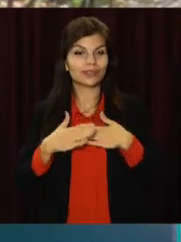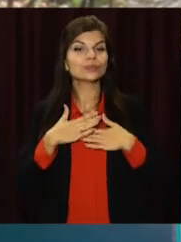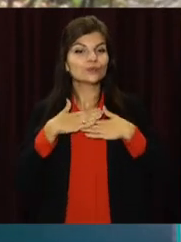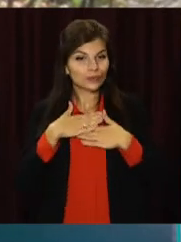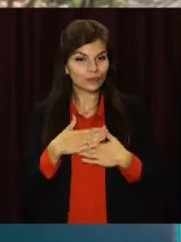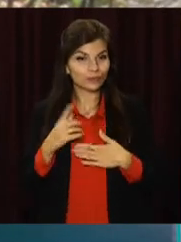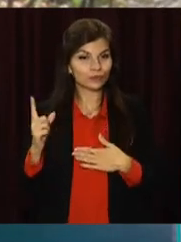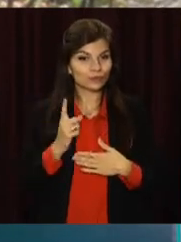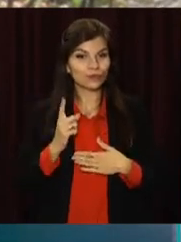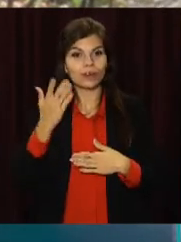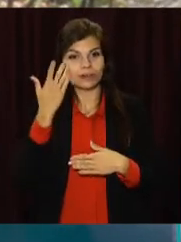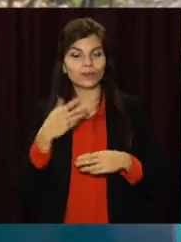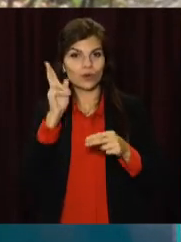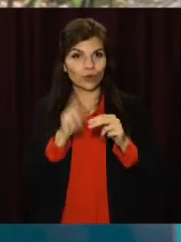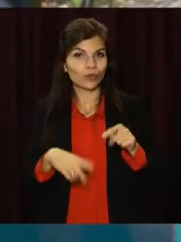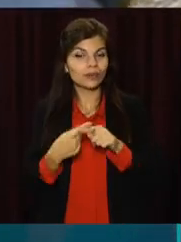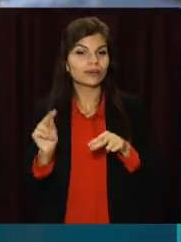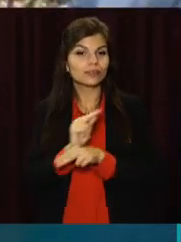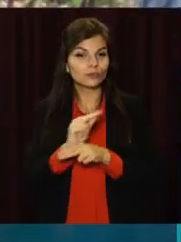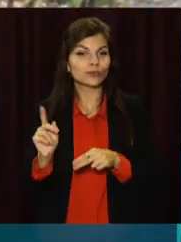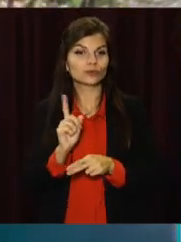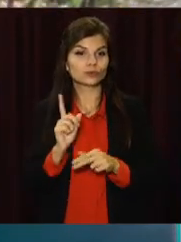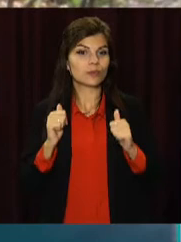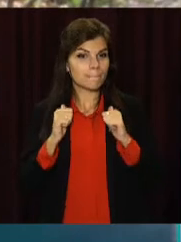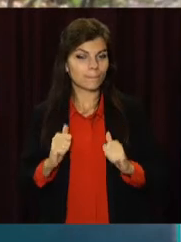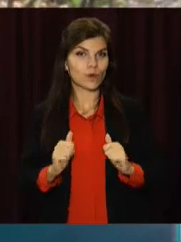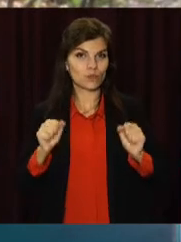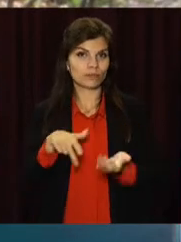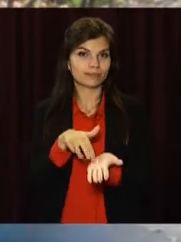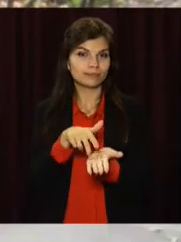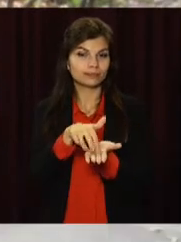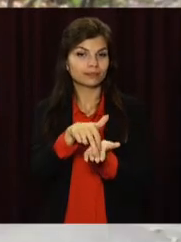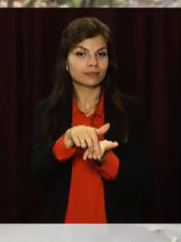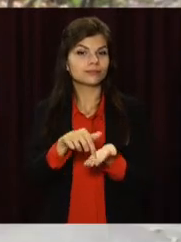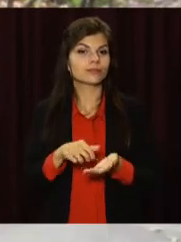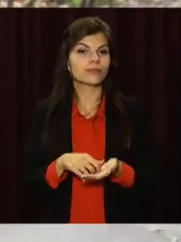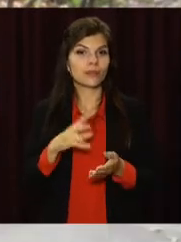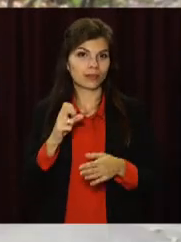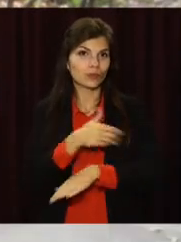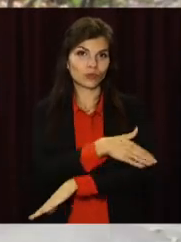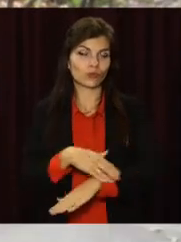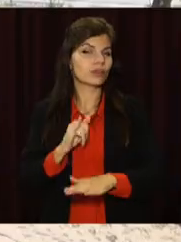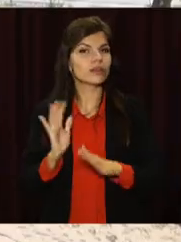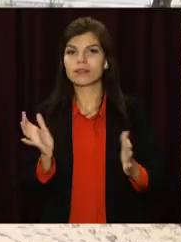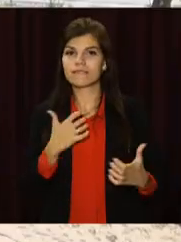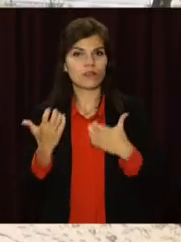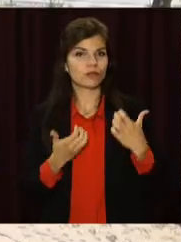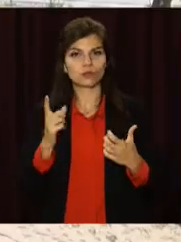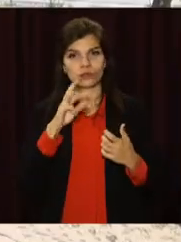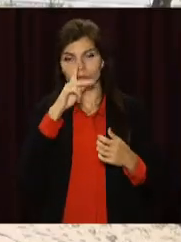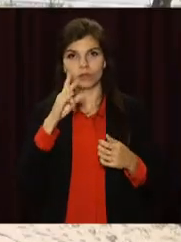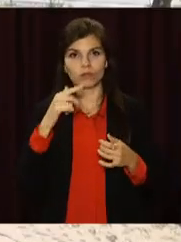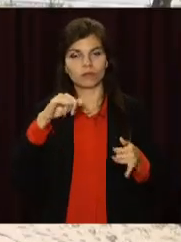удовольствием ждуть окончання цього ремонту, щоб спокійно переходити. улице, не волноваться.